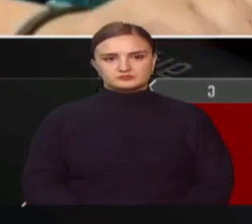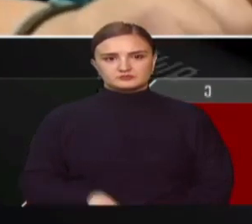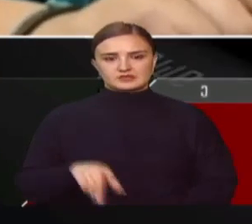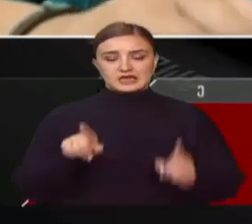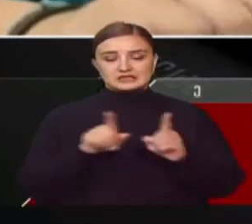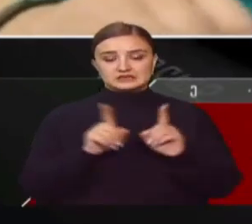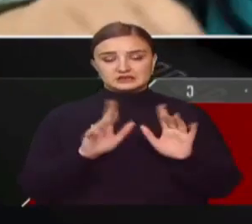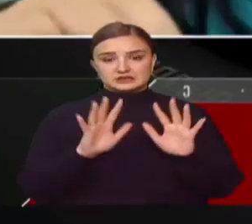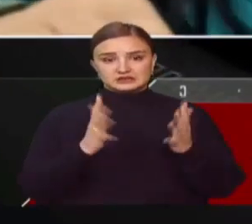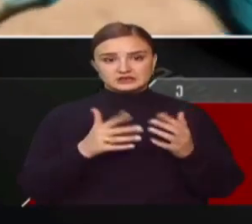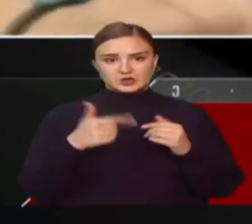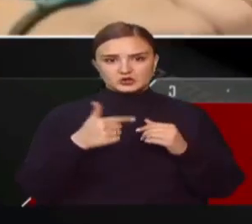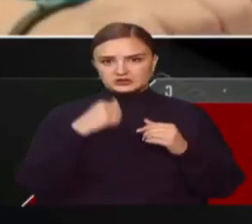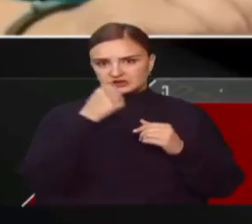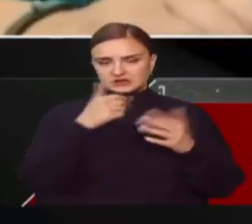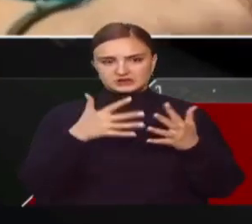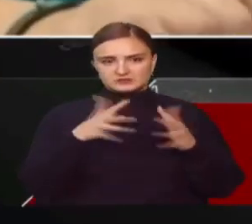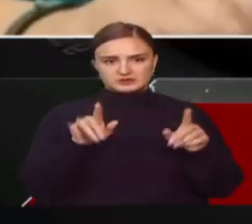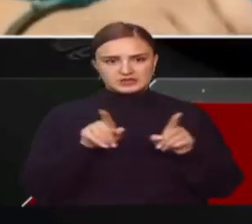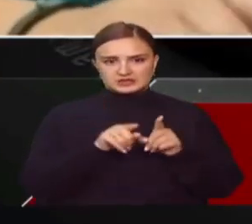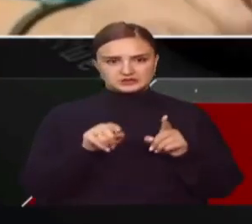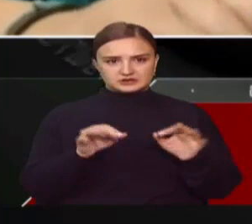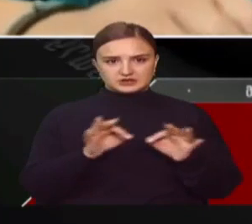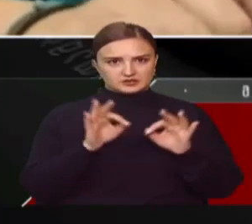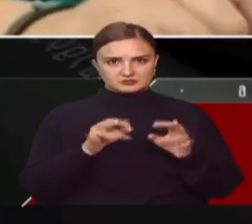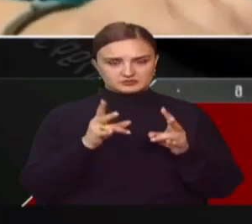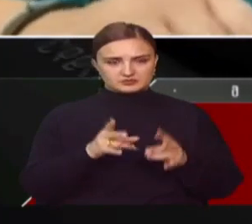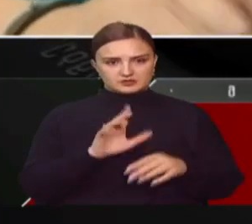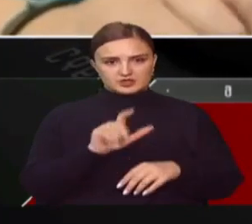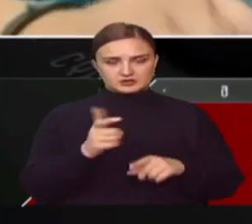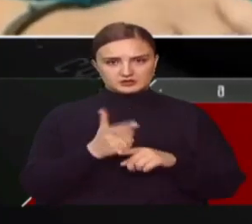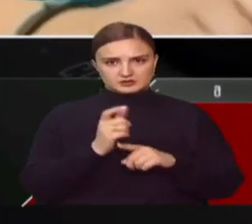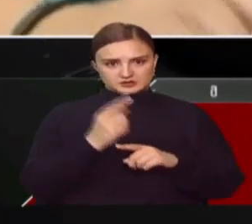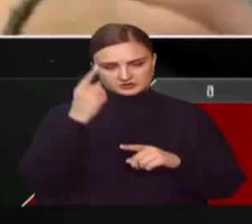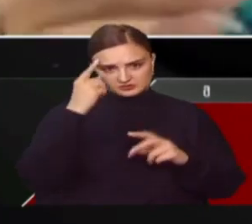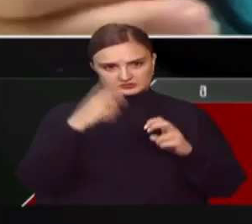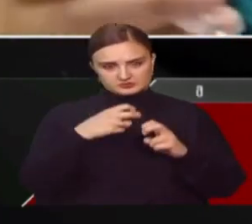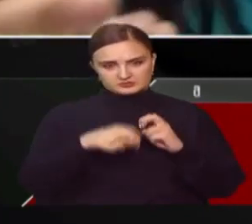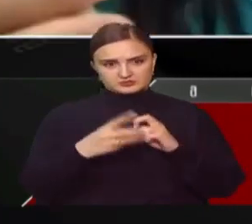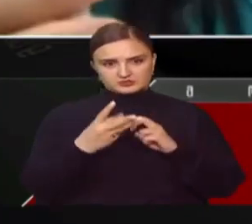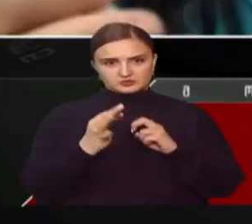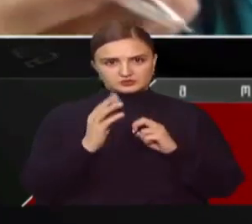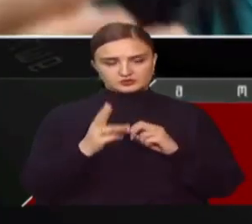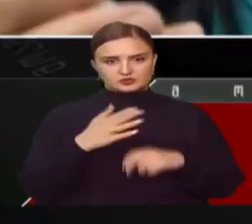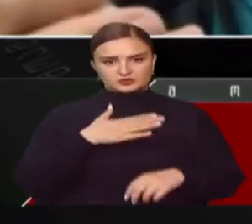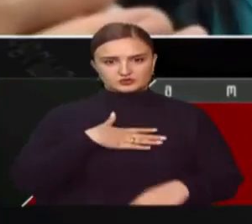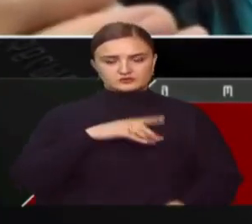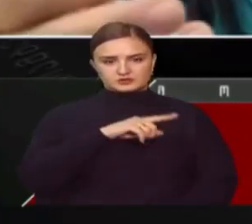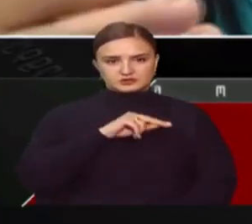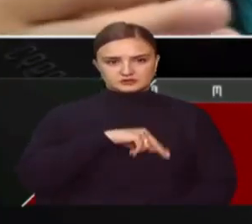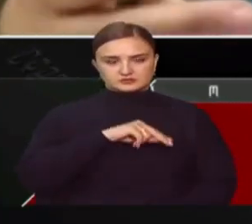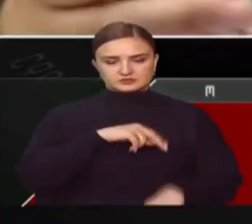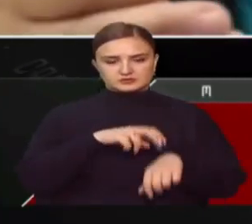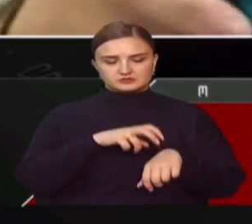მეტი თუ არა არ ახსოვს და ხალხი რა თქმა უნდა შოქშია, ძალიან არის დაძაბული, ჩვენთან სამსახურშიც